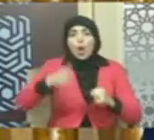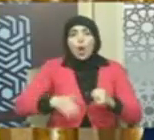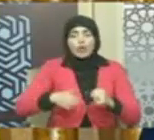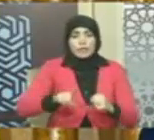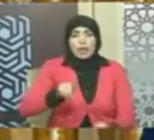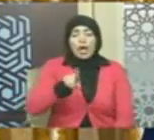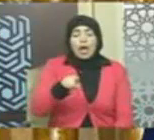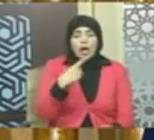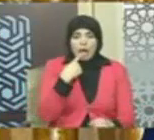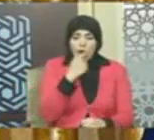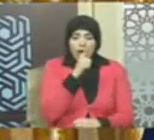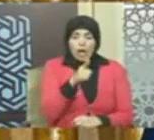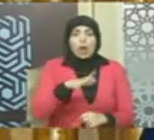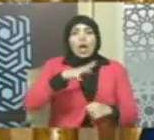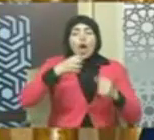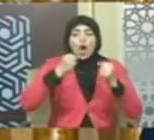اثبت احد،